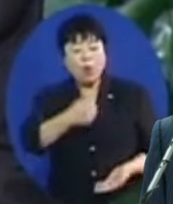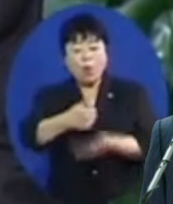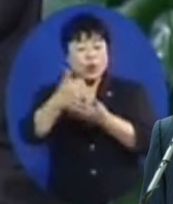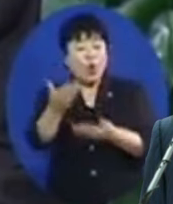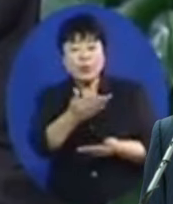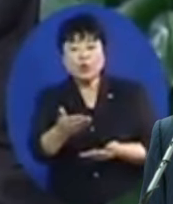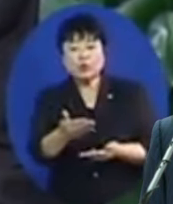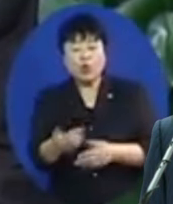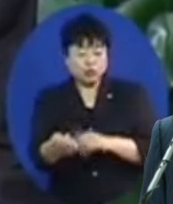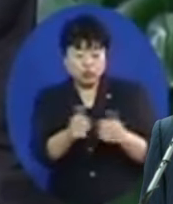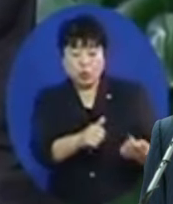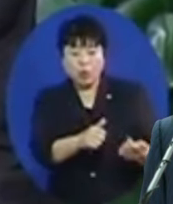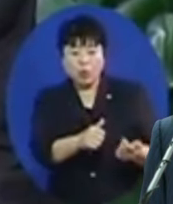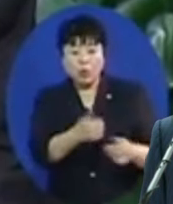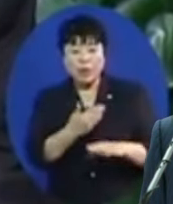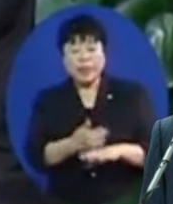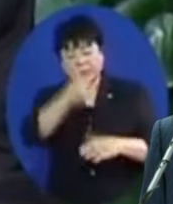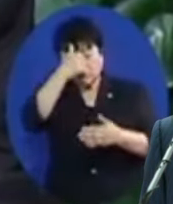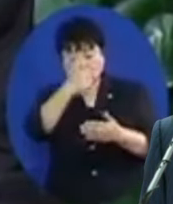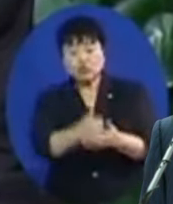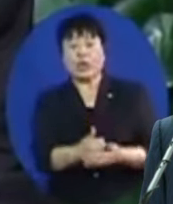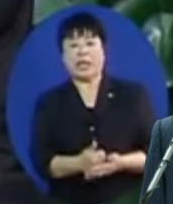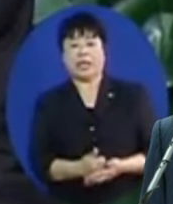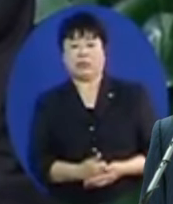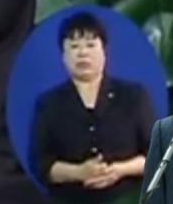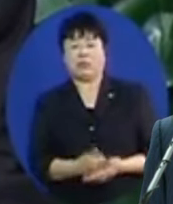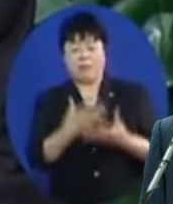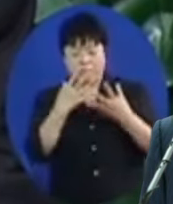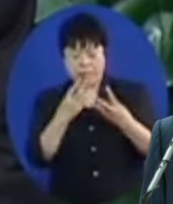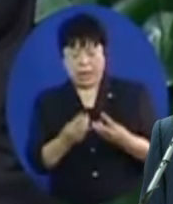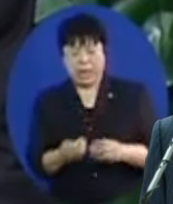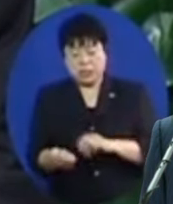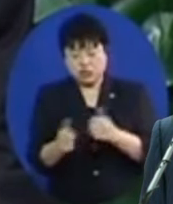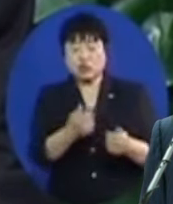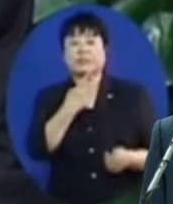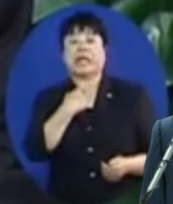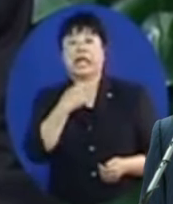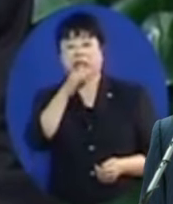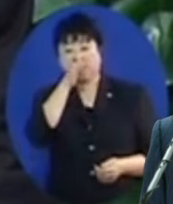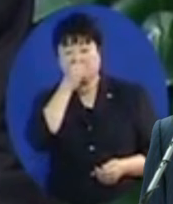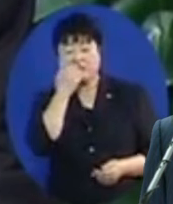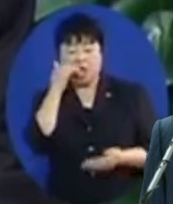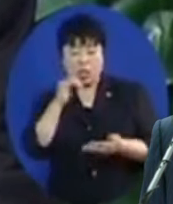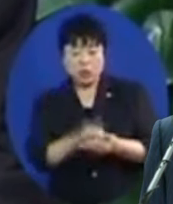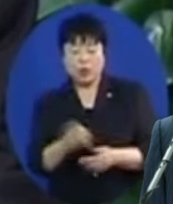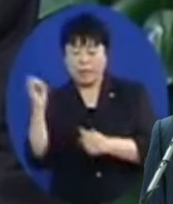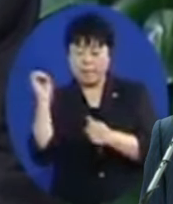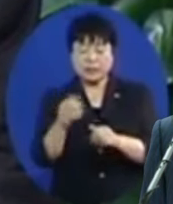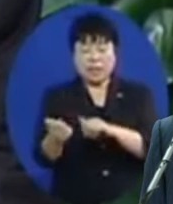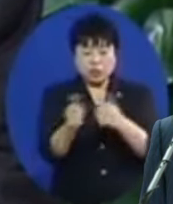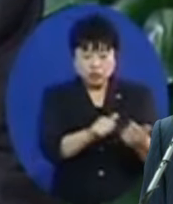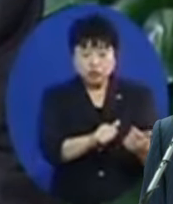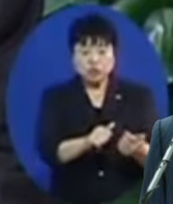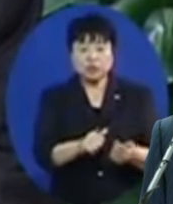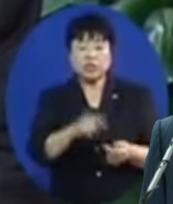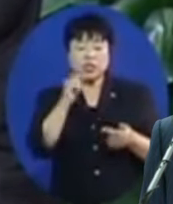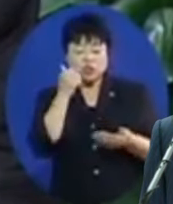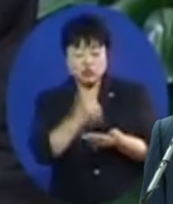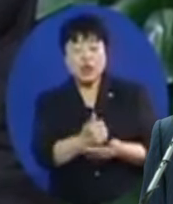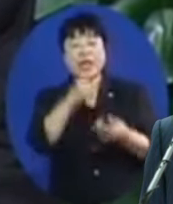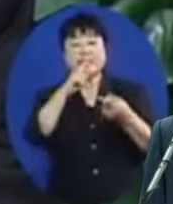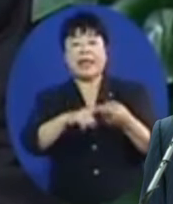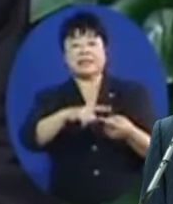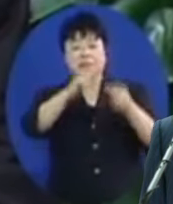죽고 다른 죄를 지은 것도 돌에 맞아 죽을 죄들이 많습니다. 그 돌에 맞아 죽을 죄들을 주님께서 나열해 적으시고 난